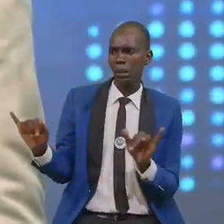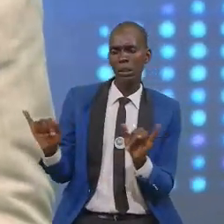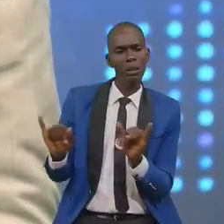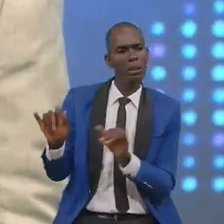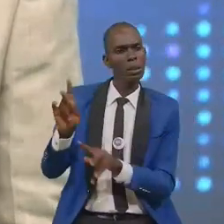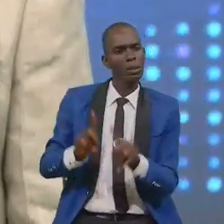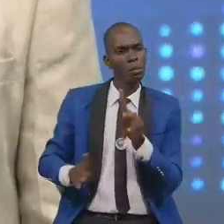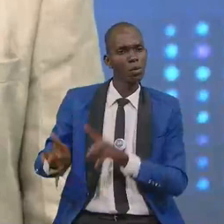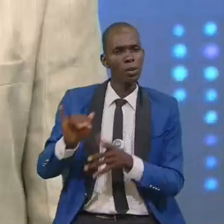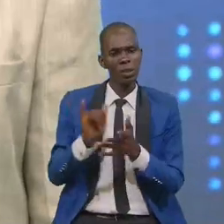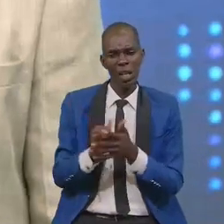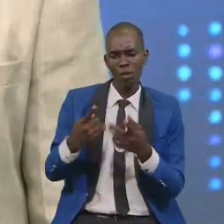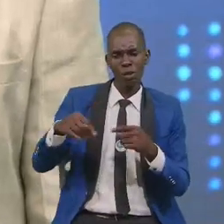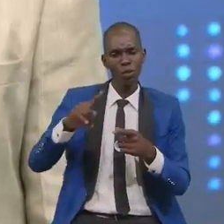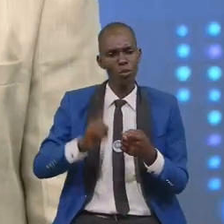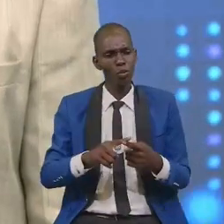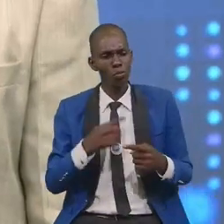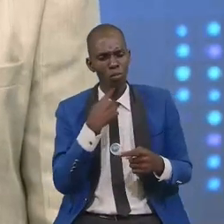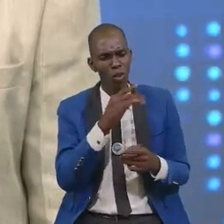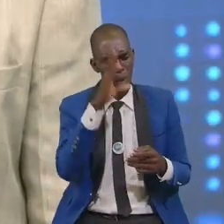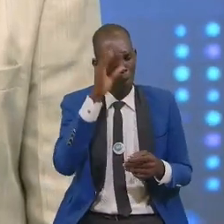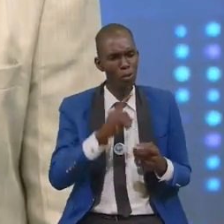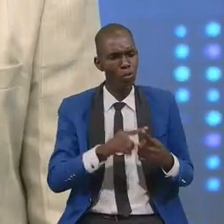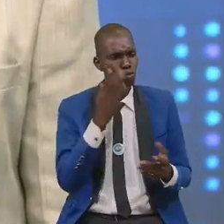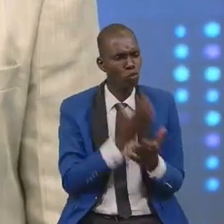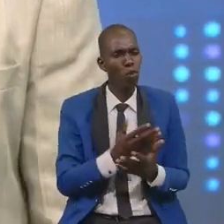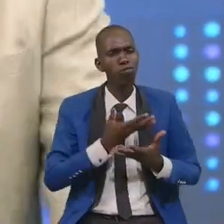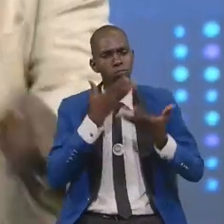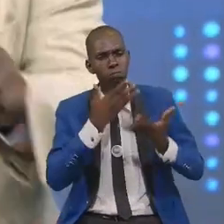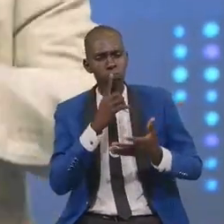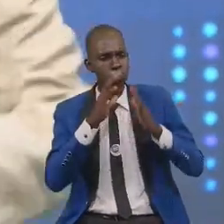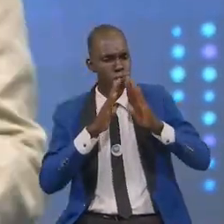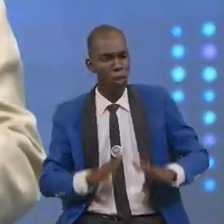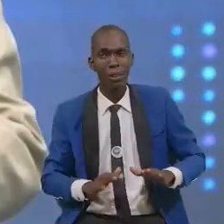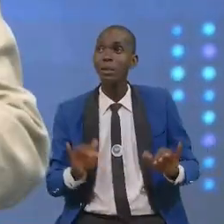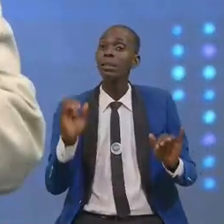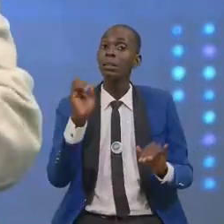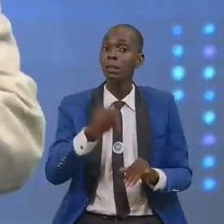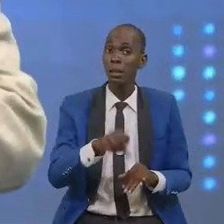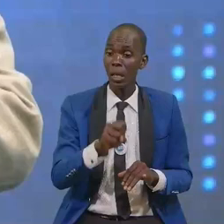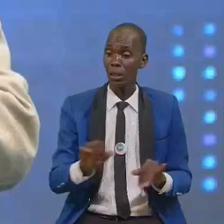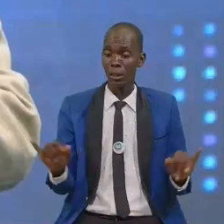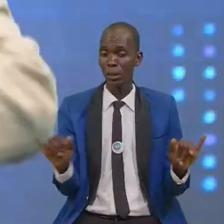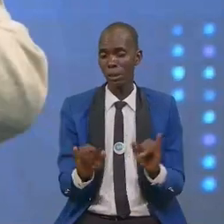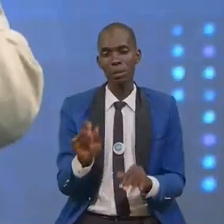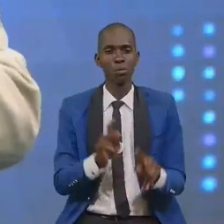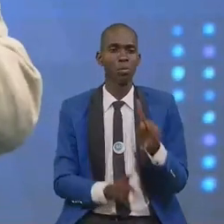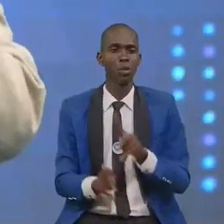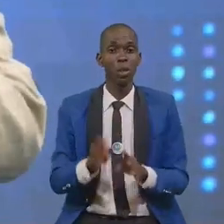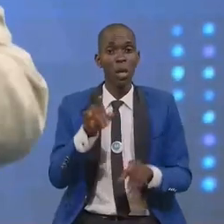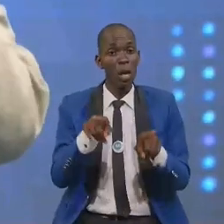qui essaient de le faire oui les mêmes personnes comme tu continues